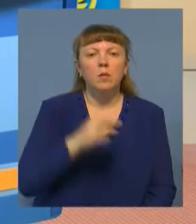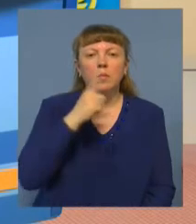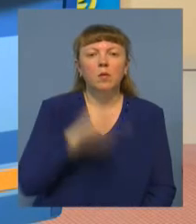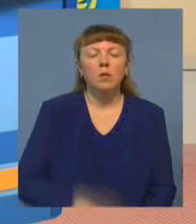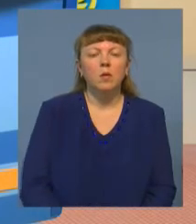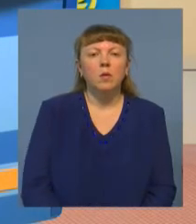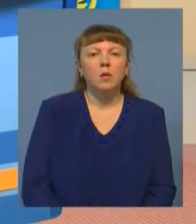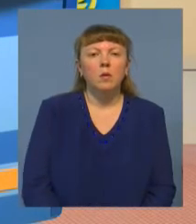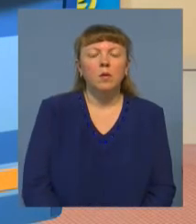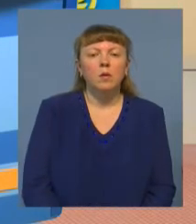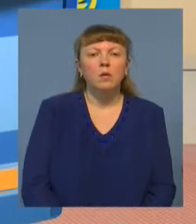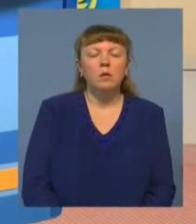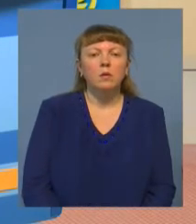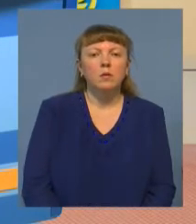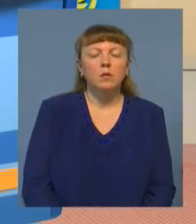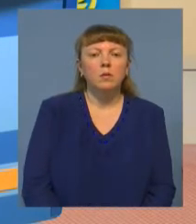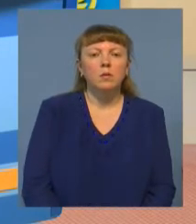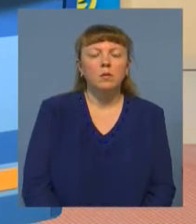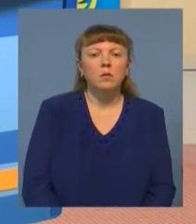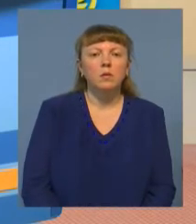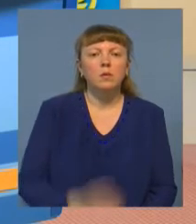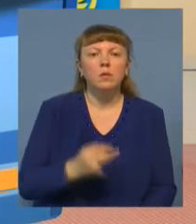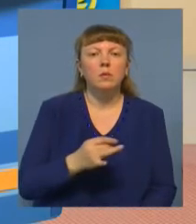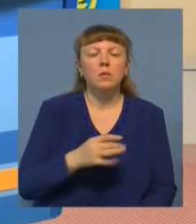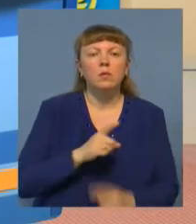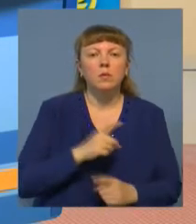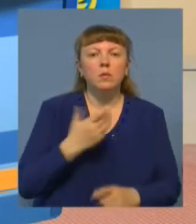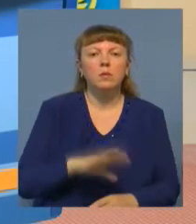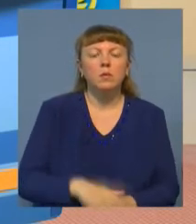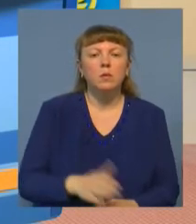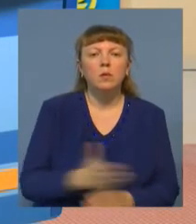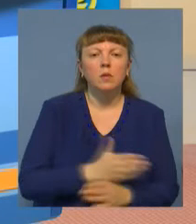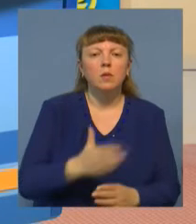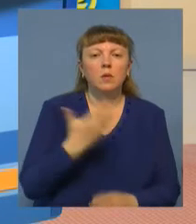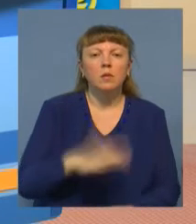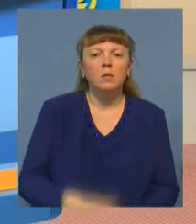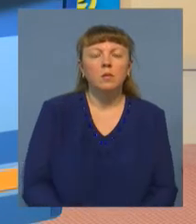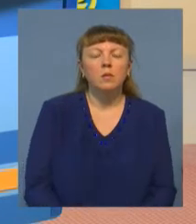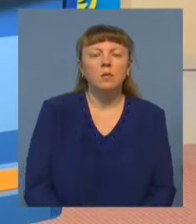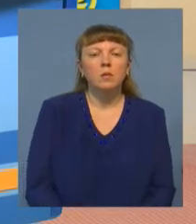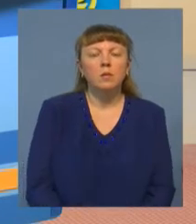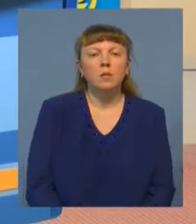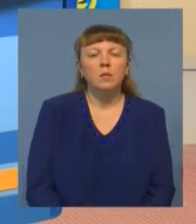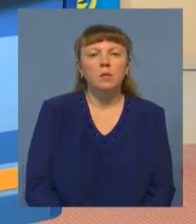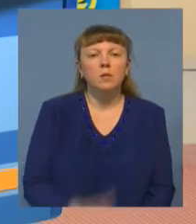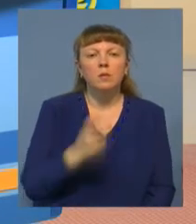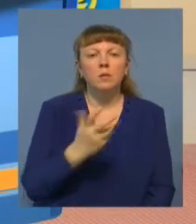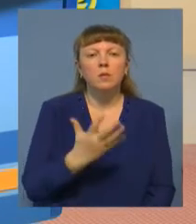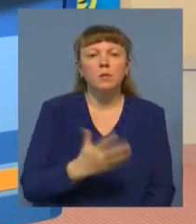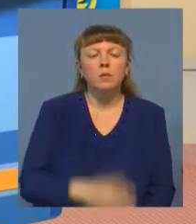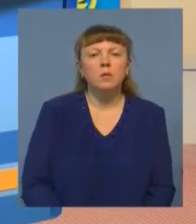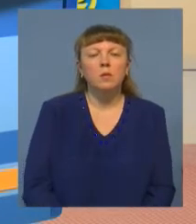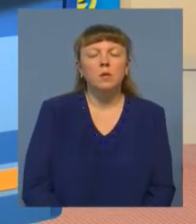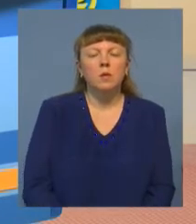отцовства. Это прямо отдельный факт смерти, подпункт, да. Такой объемный это, он идет. Да, это предусмотрены статьей 305